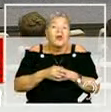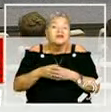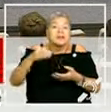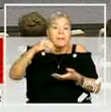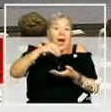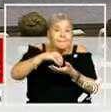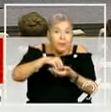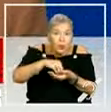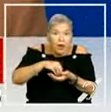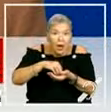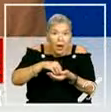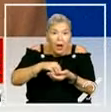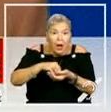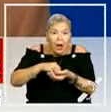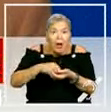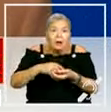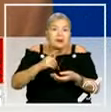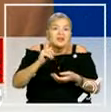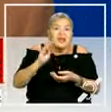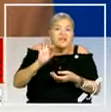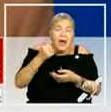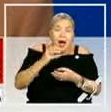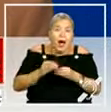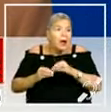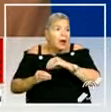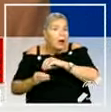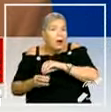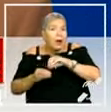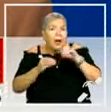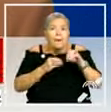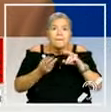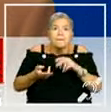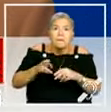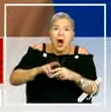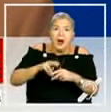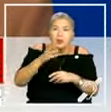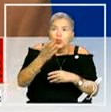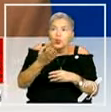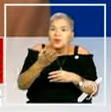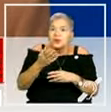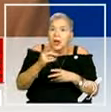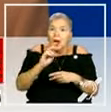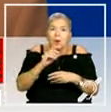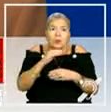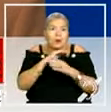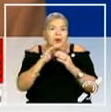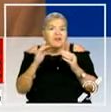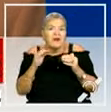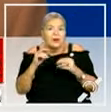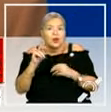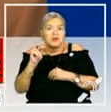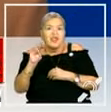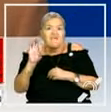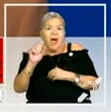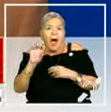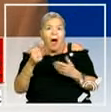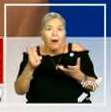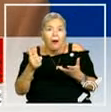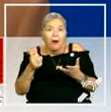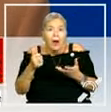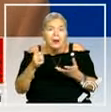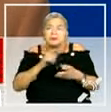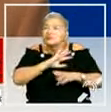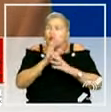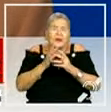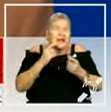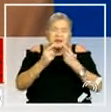introducerea de la o cotă de TVA, o trecere la mai multe cote de TVA, însă toate aceste discuții sunt